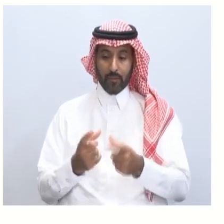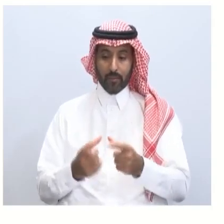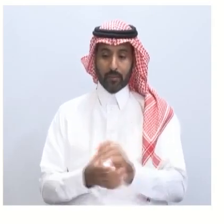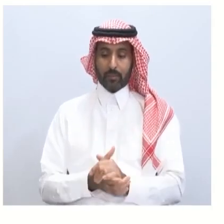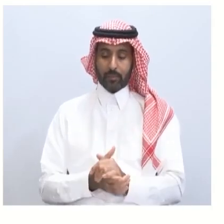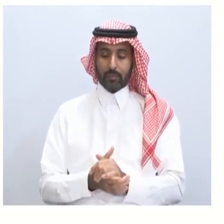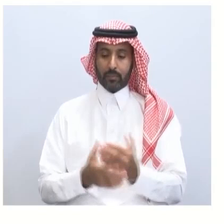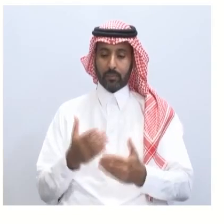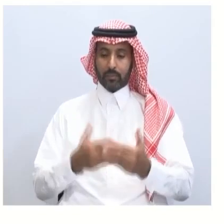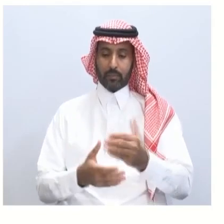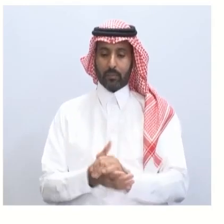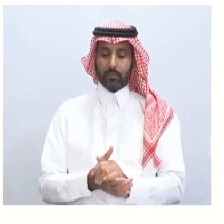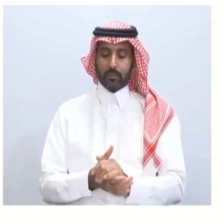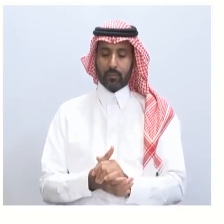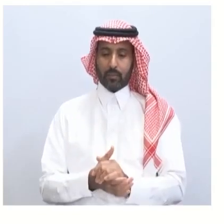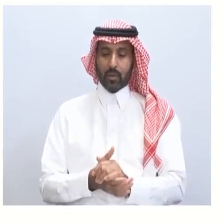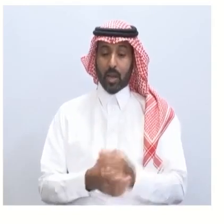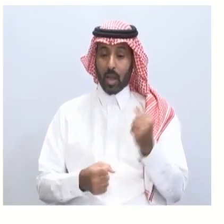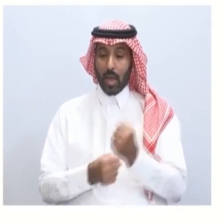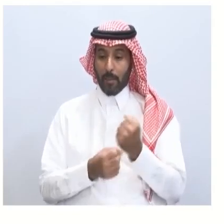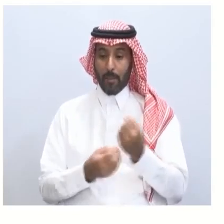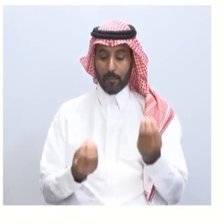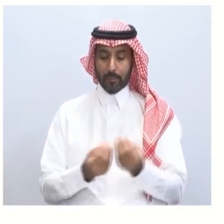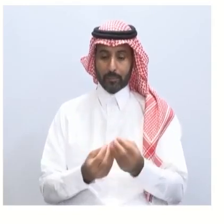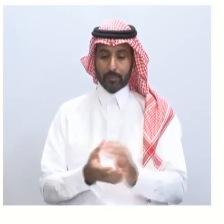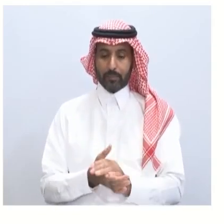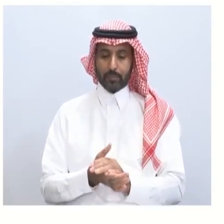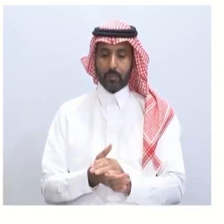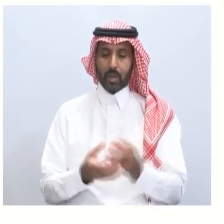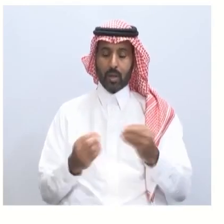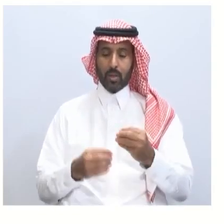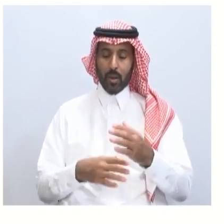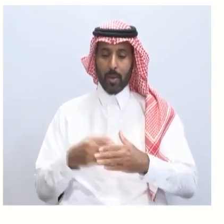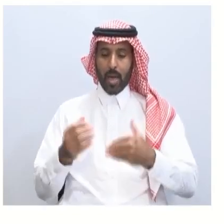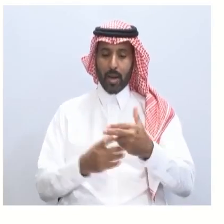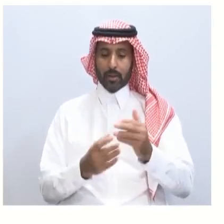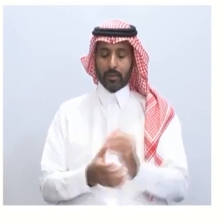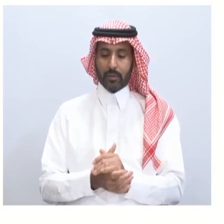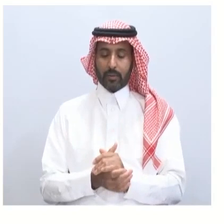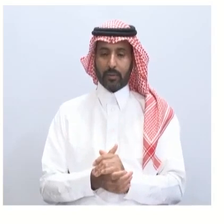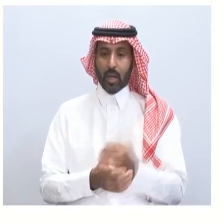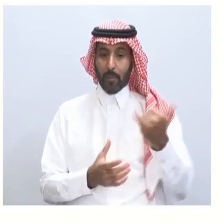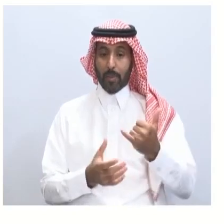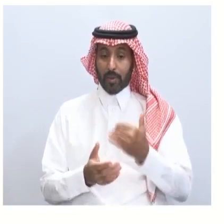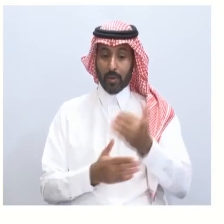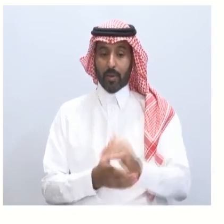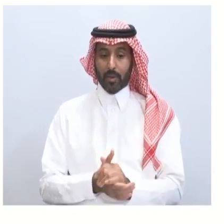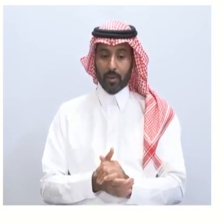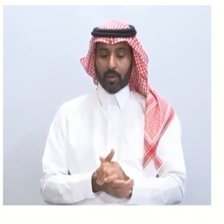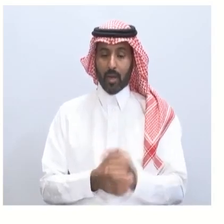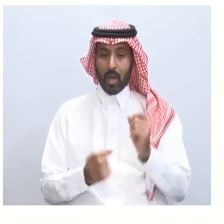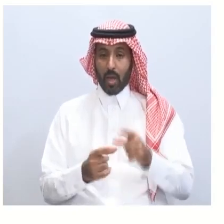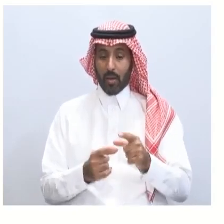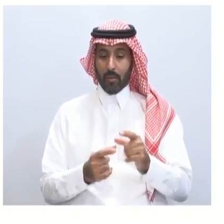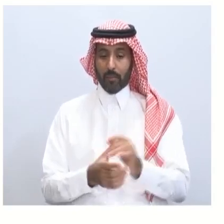مهاره التعاون ولا شك ان من اكث اثر المهارات اهميه في حياتنا اليوم بل اصبحت من